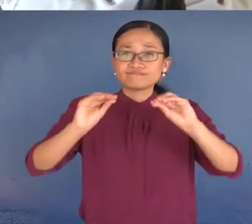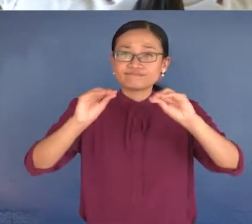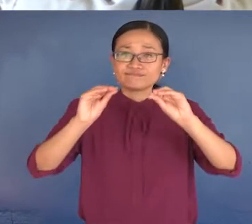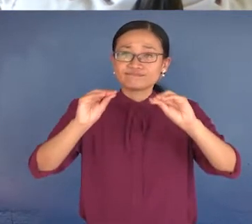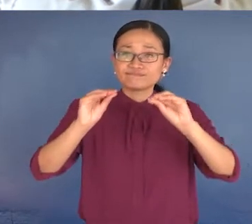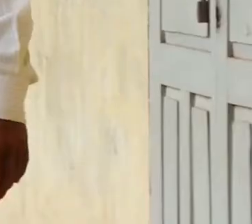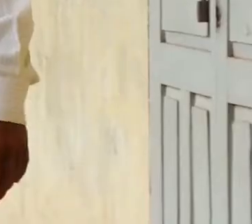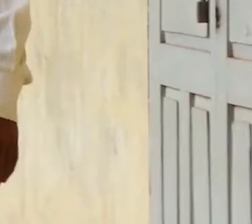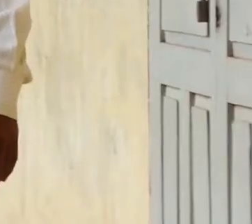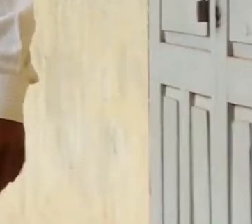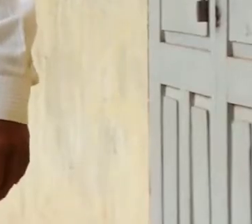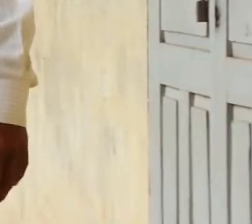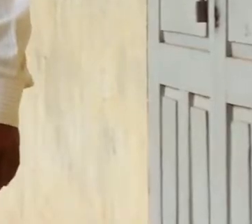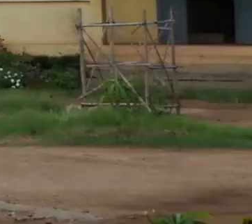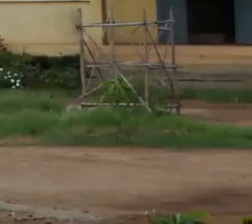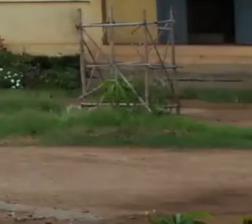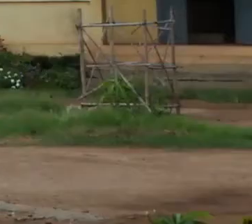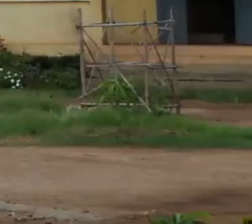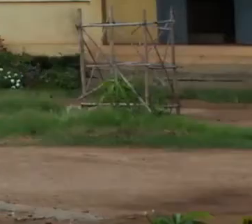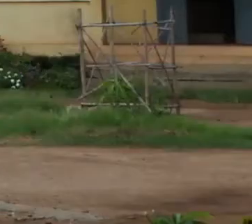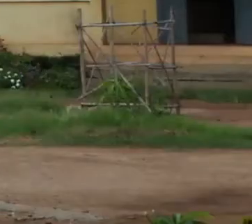បរិញ្ញាទេ